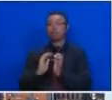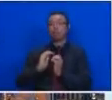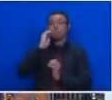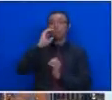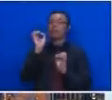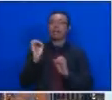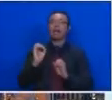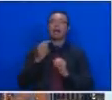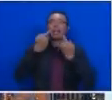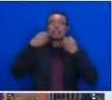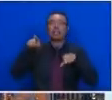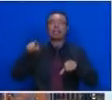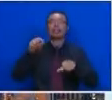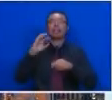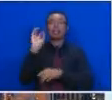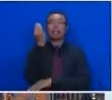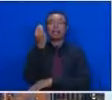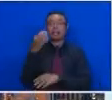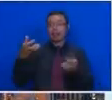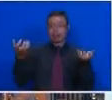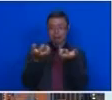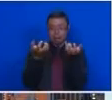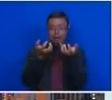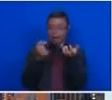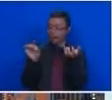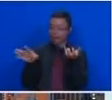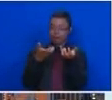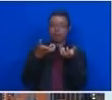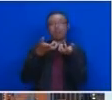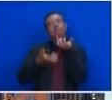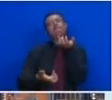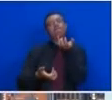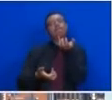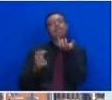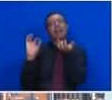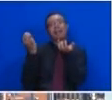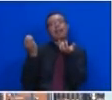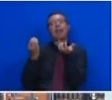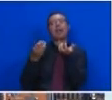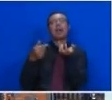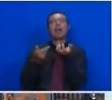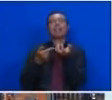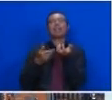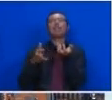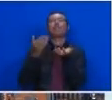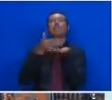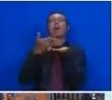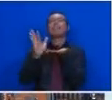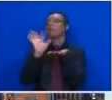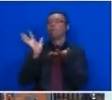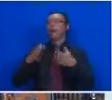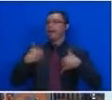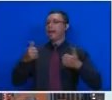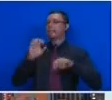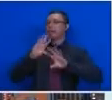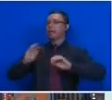di Jakarta ini dibandingkan di daerah lain pertumbuhannya paling rendah. Artinya tingginya itu warisan, bukan hasil karya